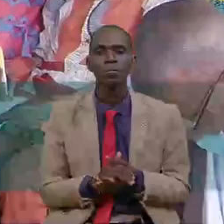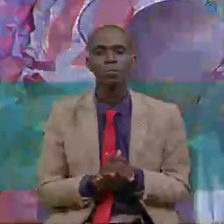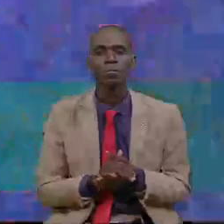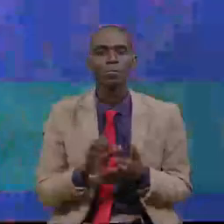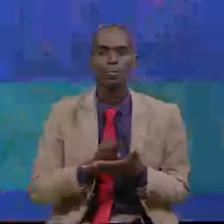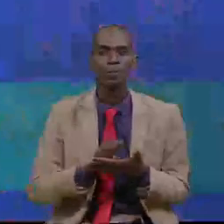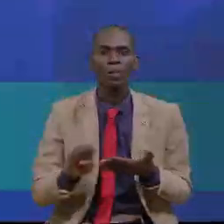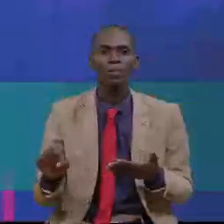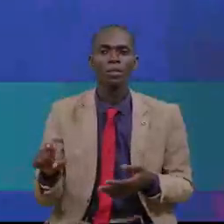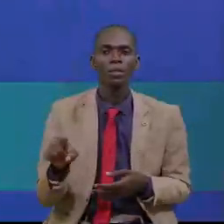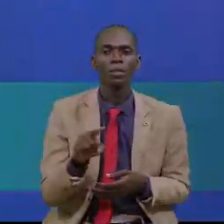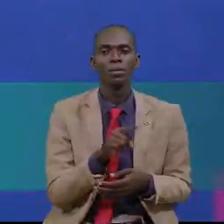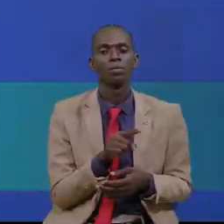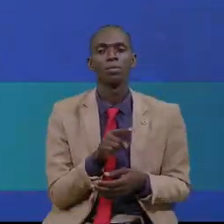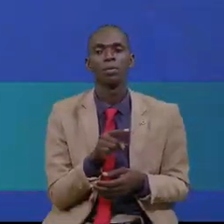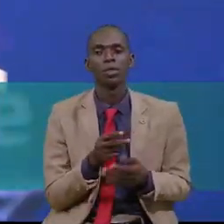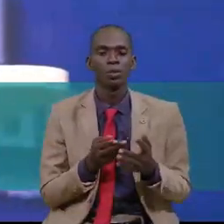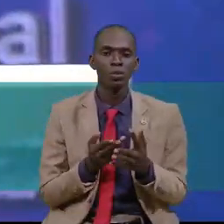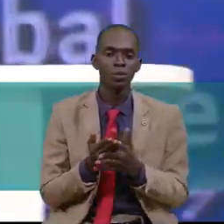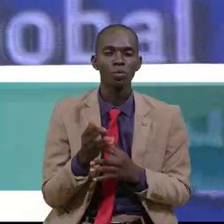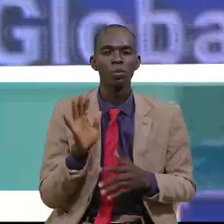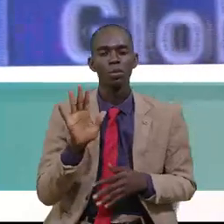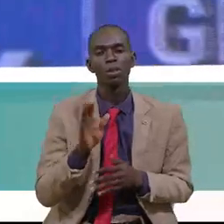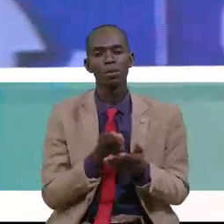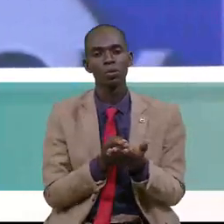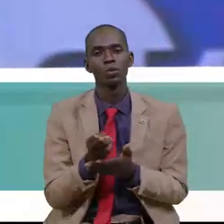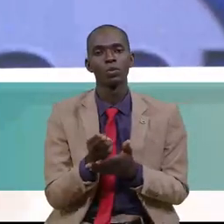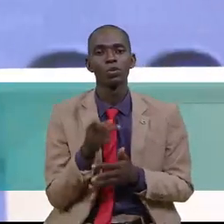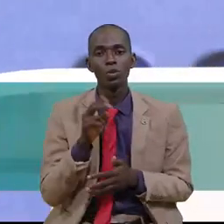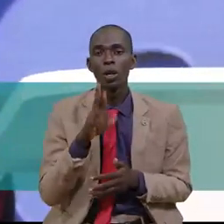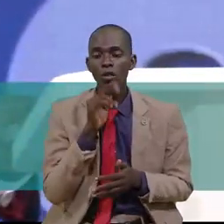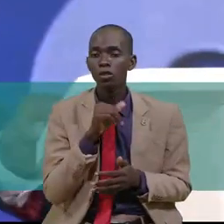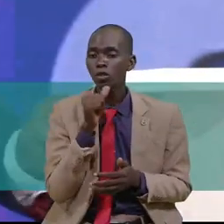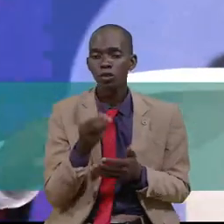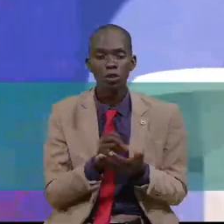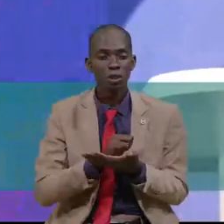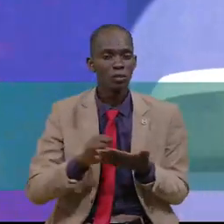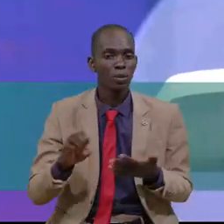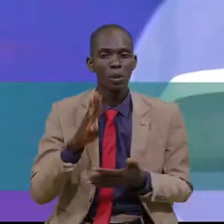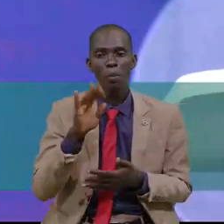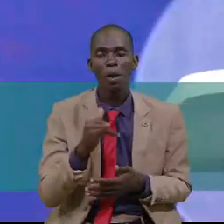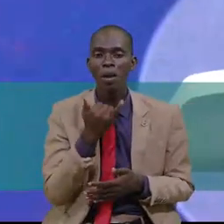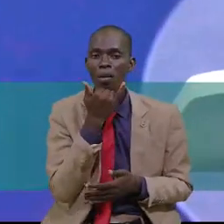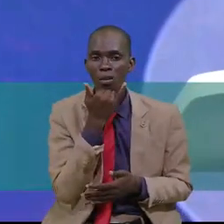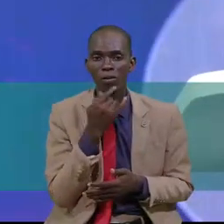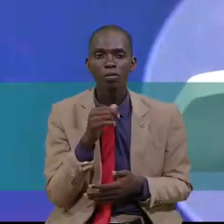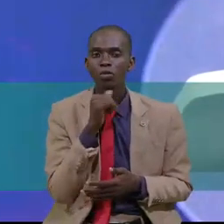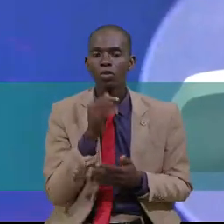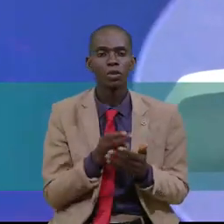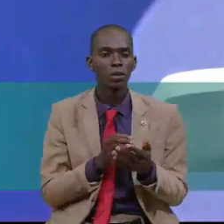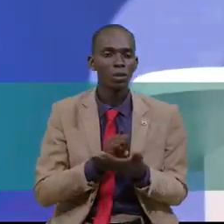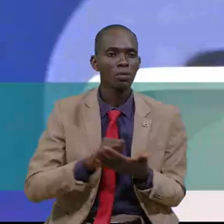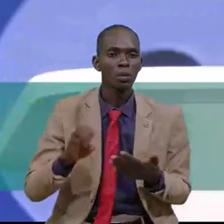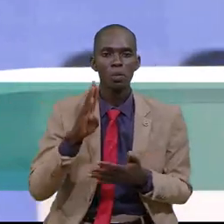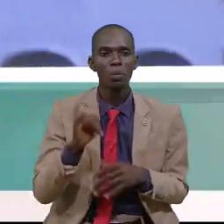Jean 17, 17, sanctifie-les par ta vérité. Tu n'es pas sanctifié par l'erreur. Tu n'es pas